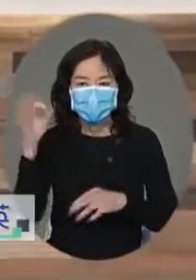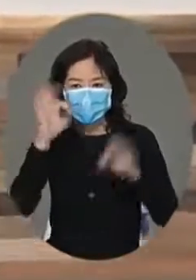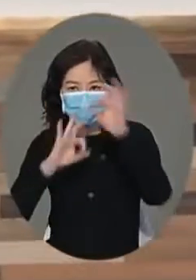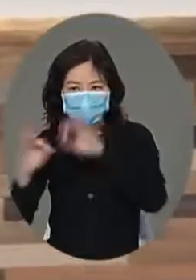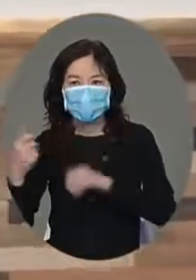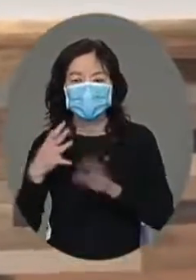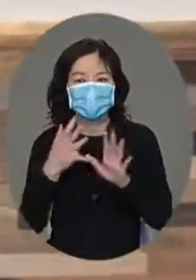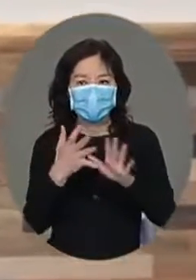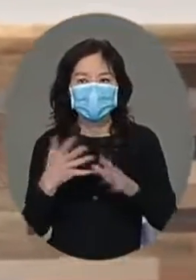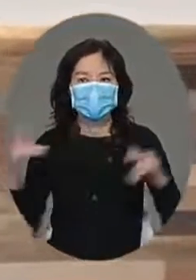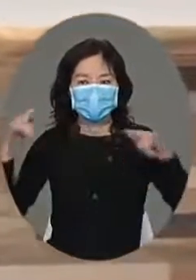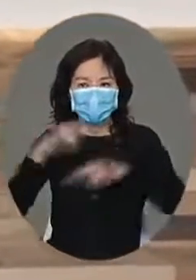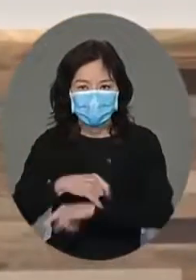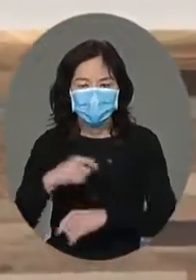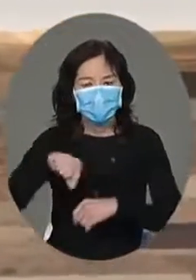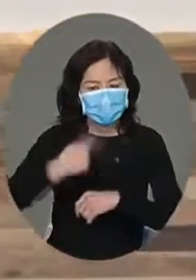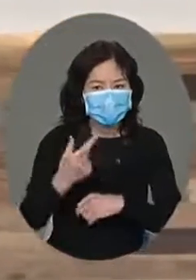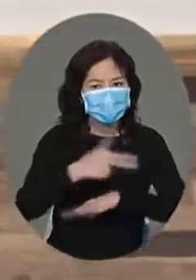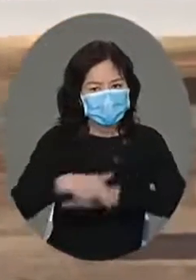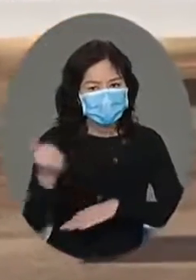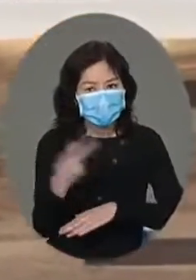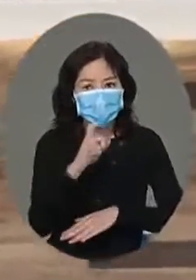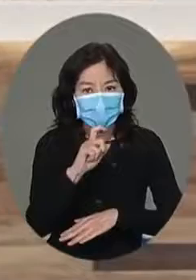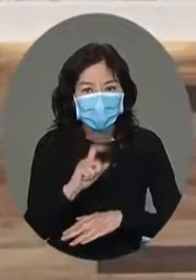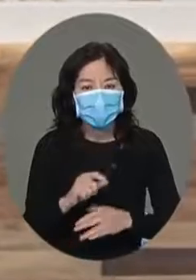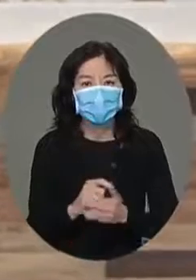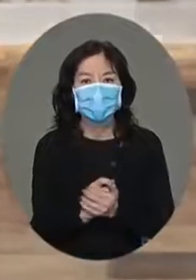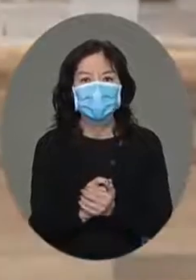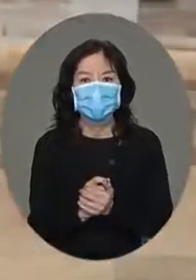坡的旅遊氣泡，其他氣泡是否都陸續有來呢？